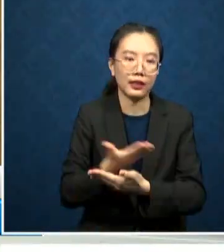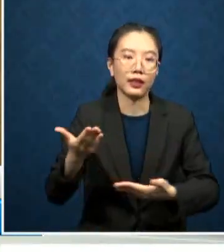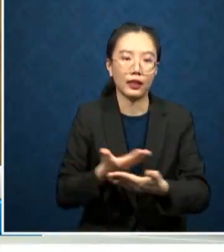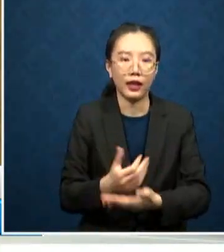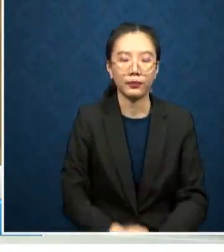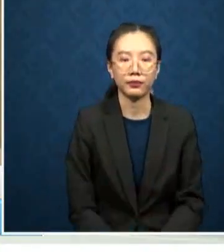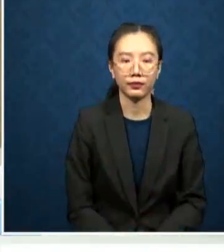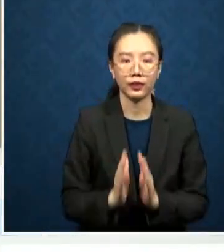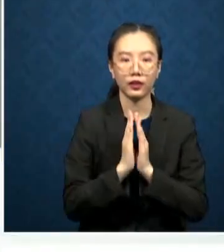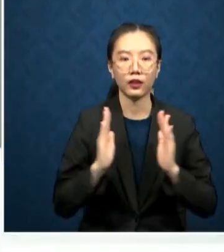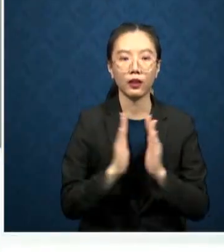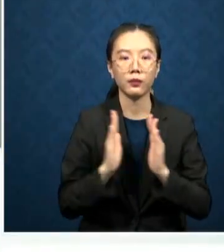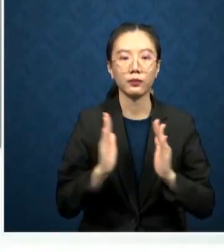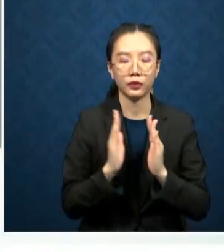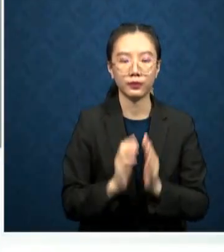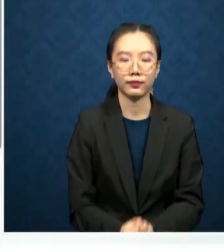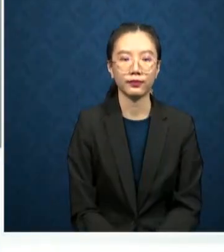ขอบคุณท่านประธานคณะกรรมาธิการครับ